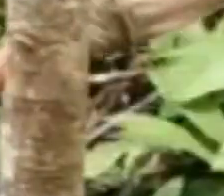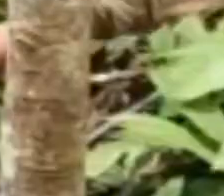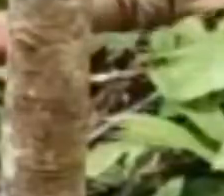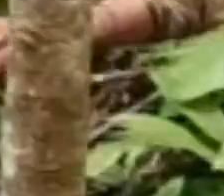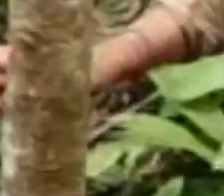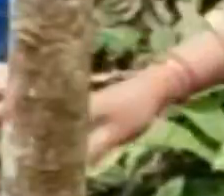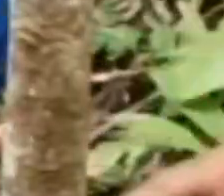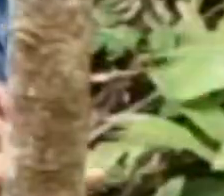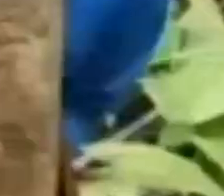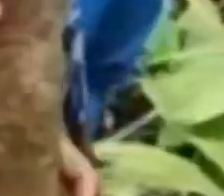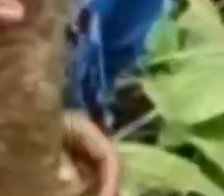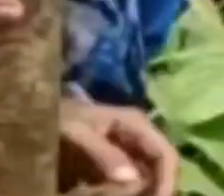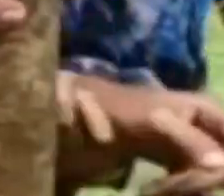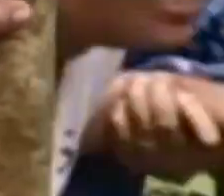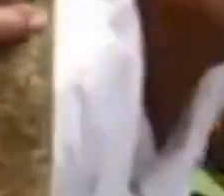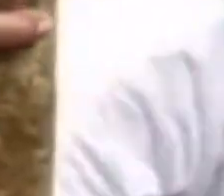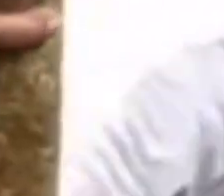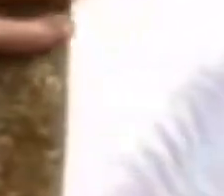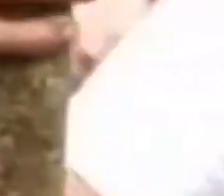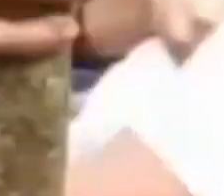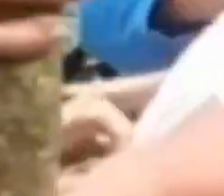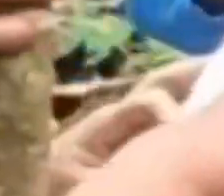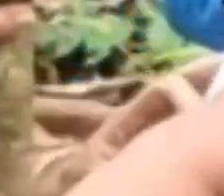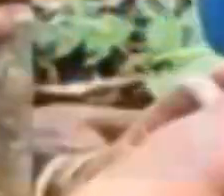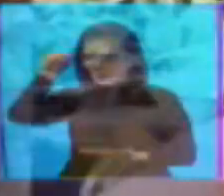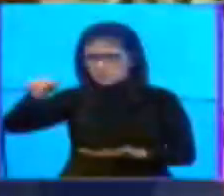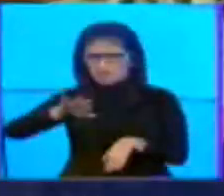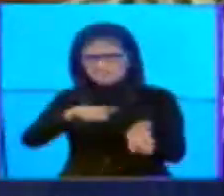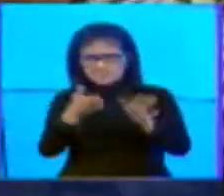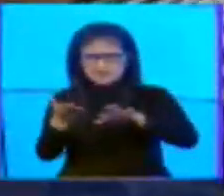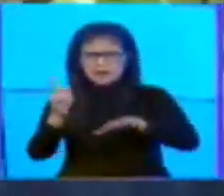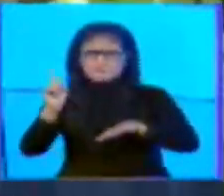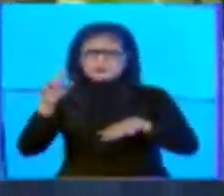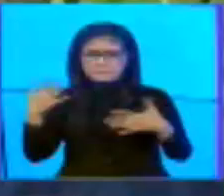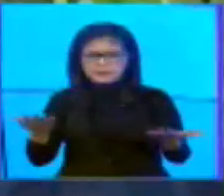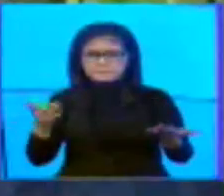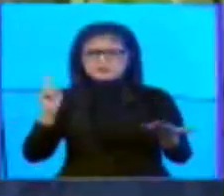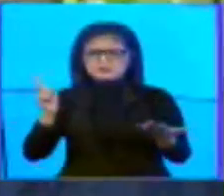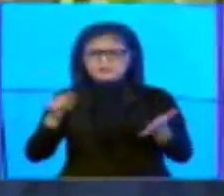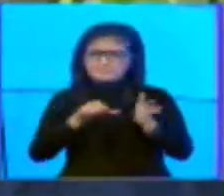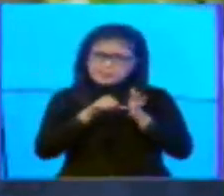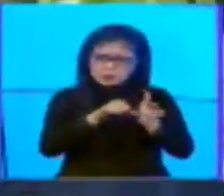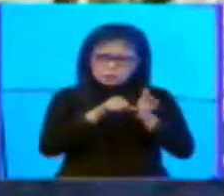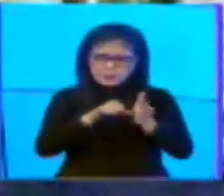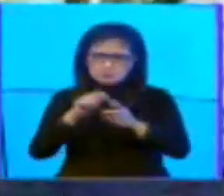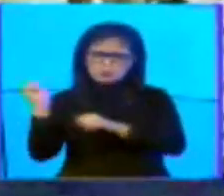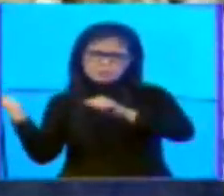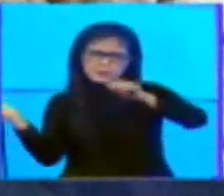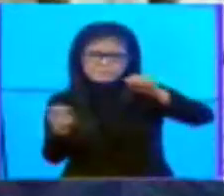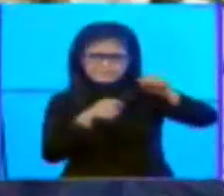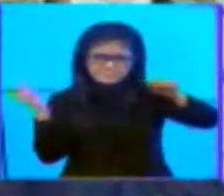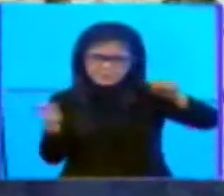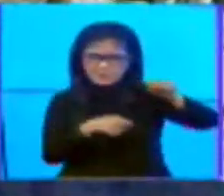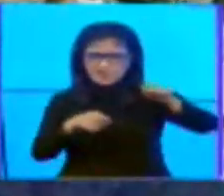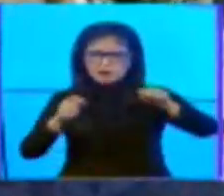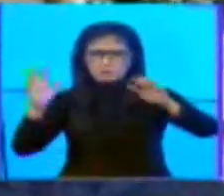sementara itu Seorang warga Karangasem Bali meninggal tertimpa pohon jati saat membantu menebang durian bisa